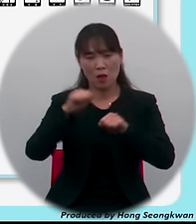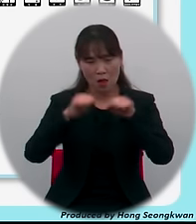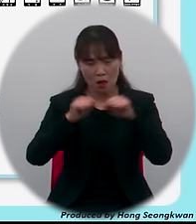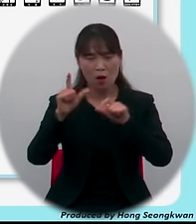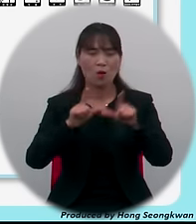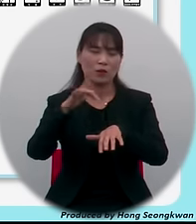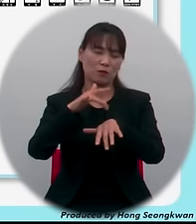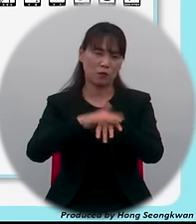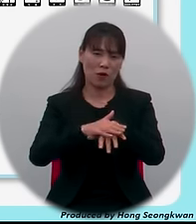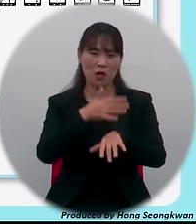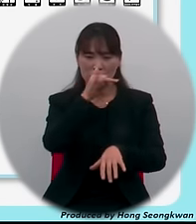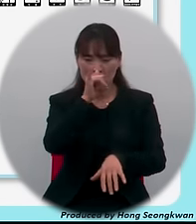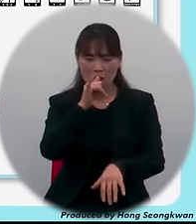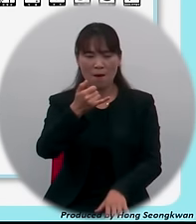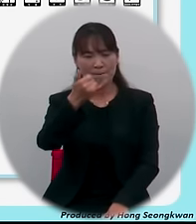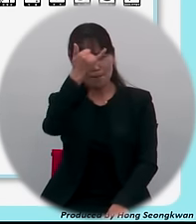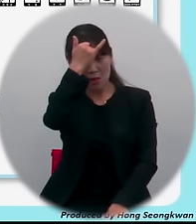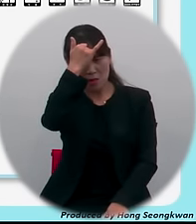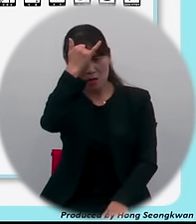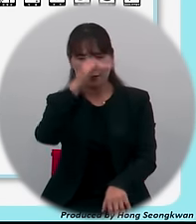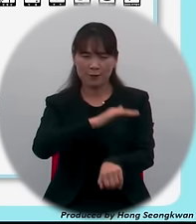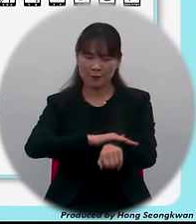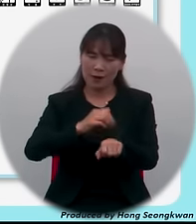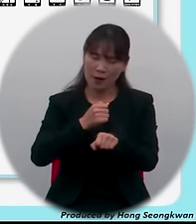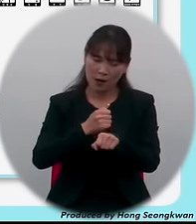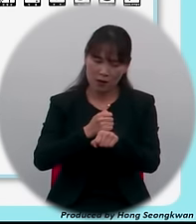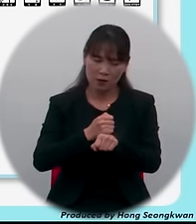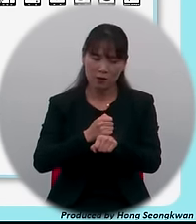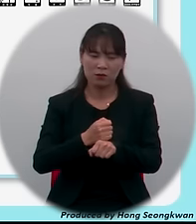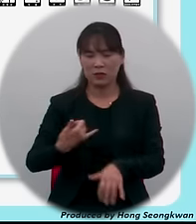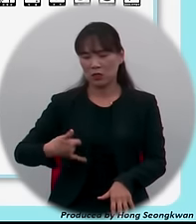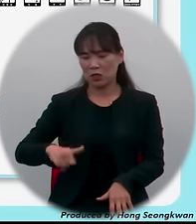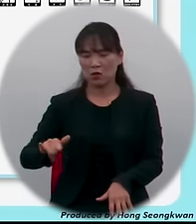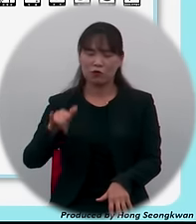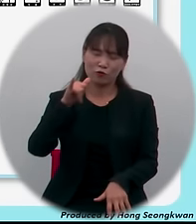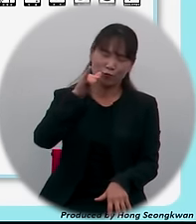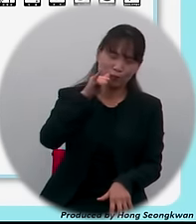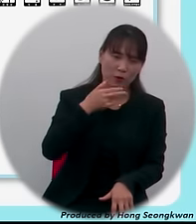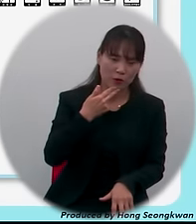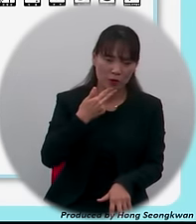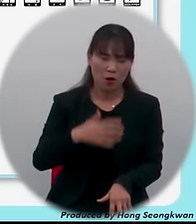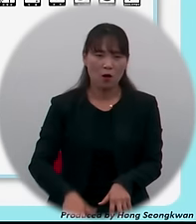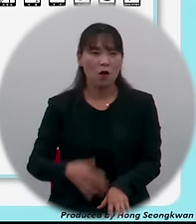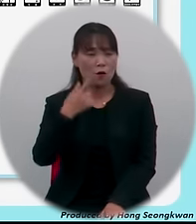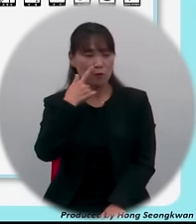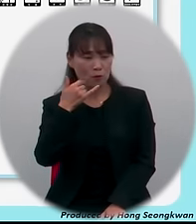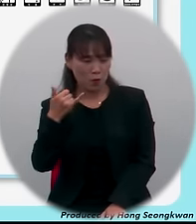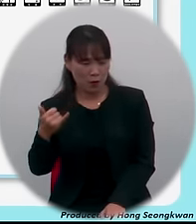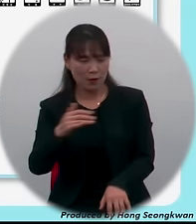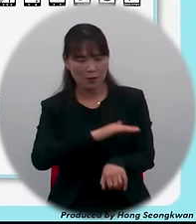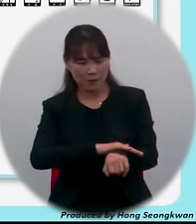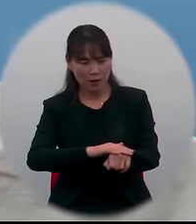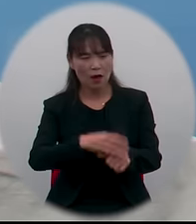중요해요 우리 아이들 게임 매너 있게 엣지 있게 하는 아이들은요 게임 중독으로 거의 가지 않아요